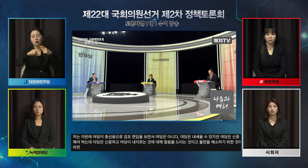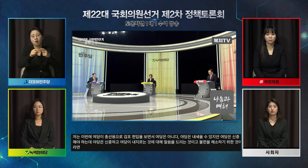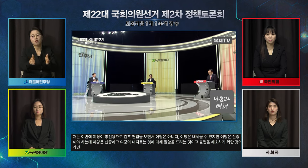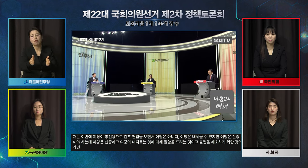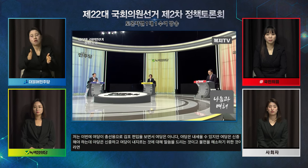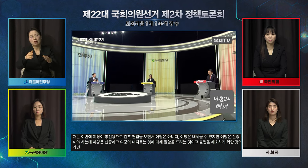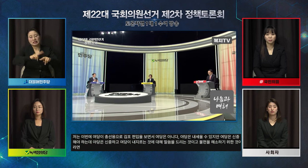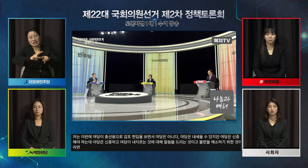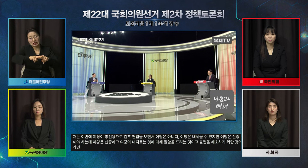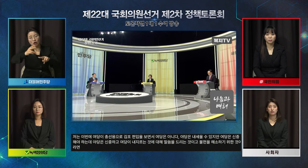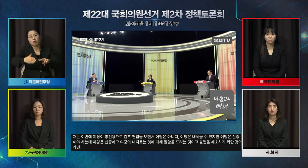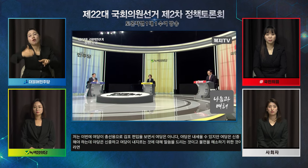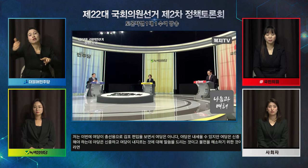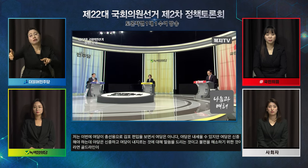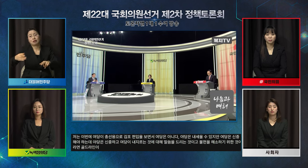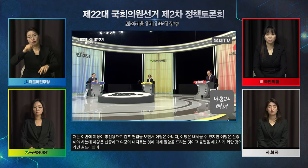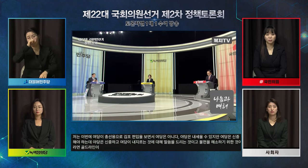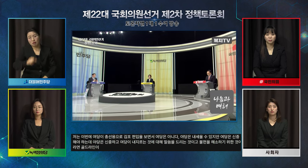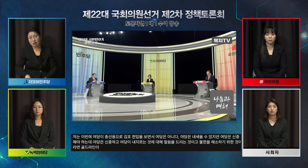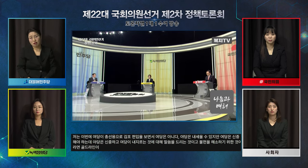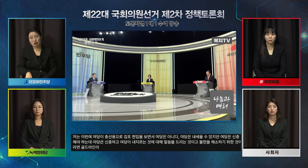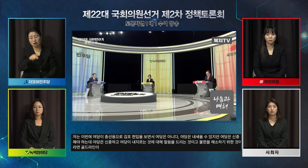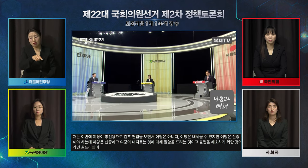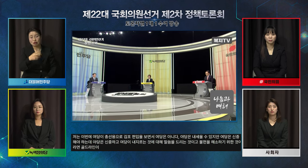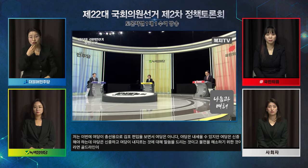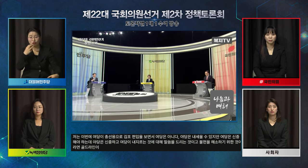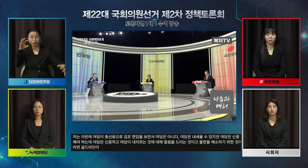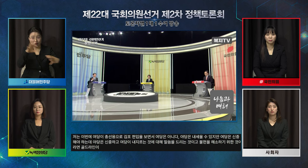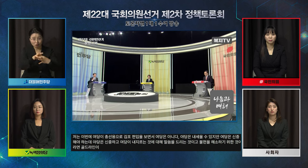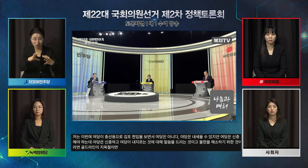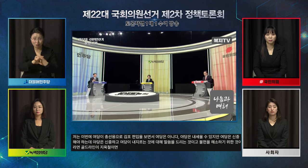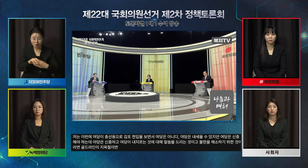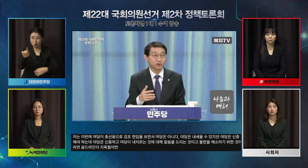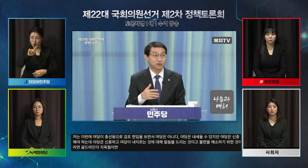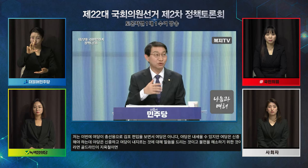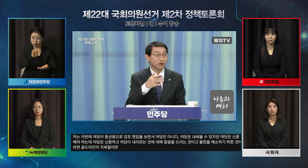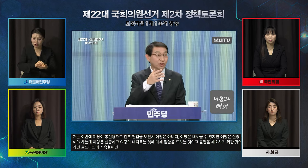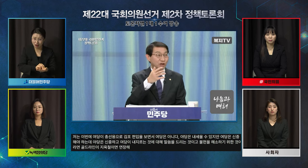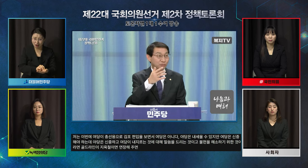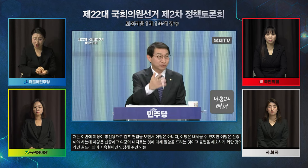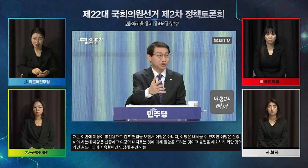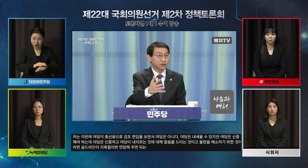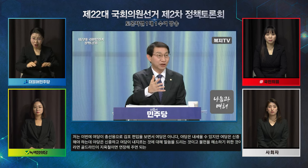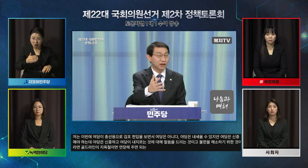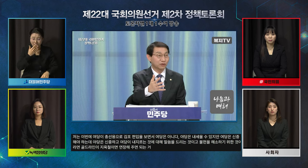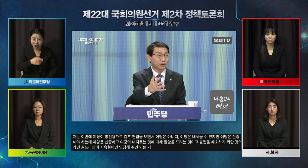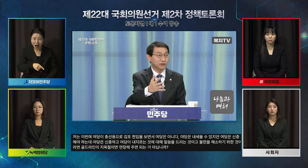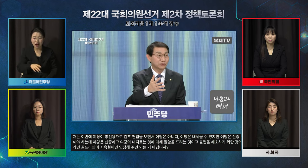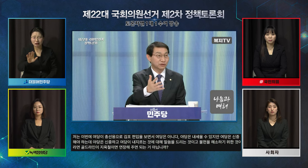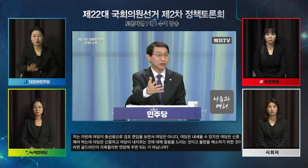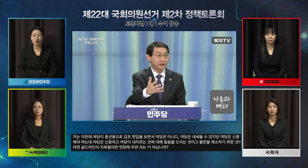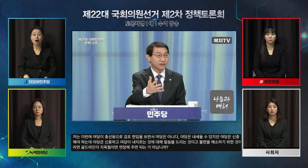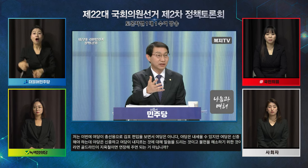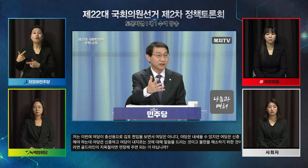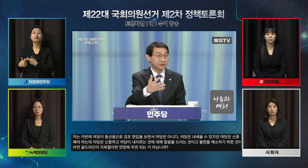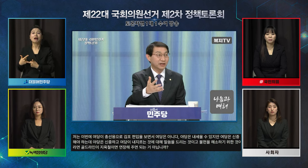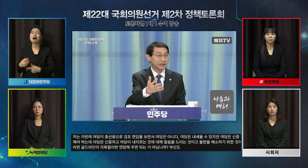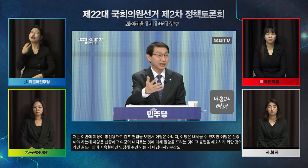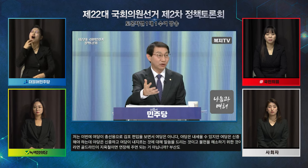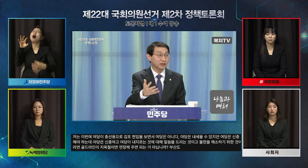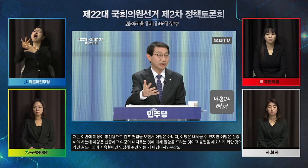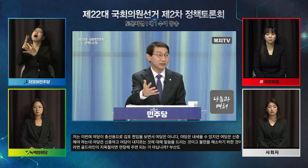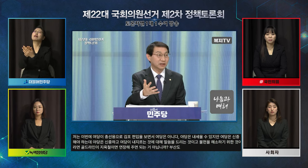아닙니까? 그것이 왜 행정구역 편입이 됩니까? 그러니까 부산도 전주도 우리도 서울로 붙여달라고 하는 그러한